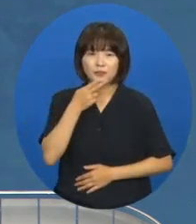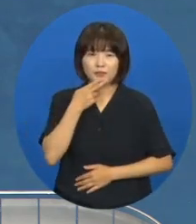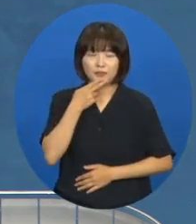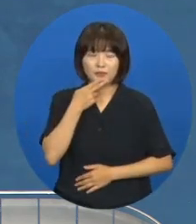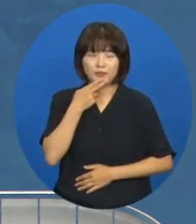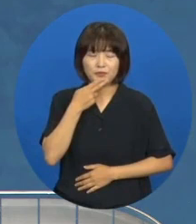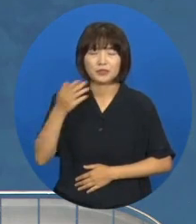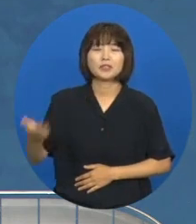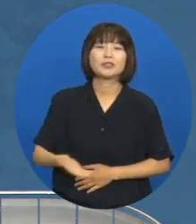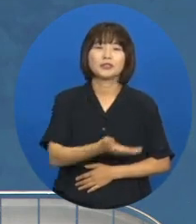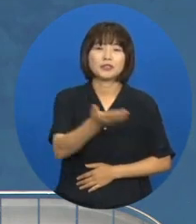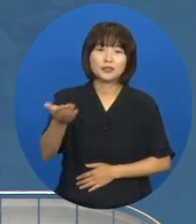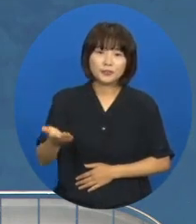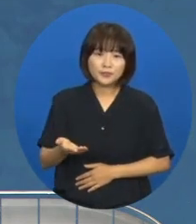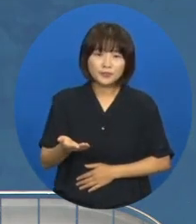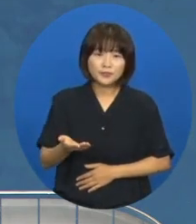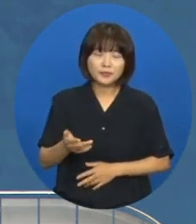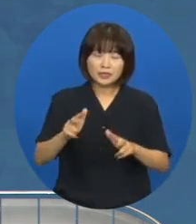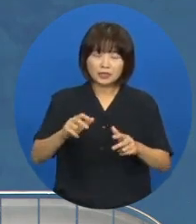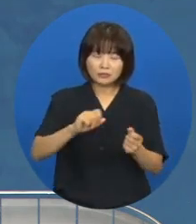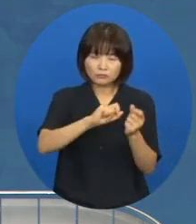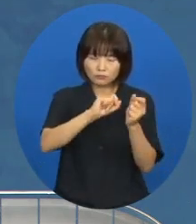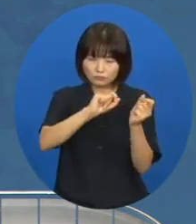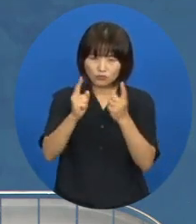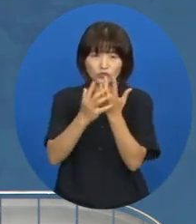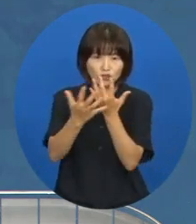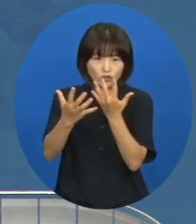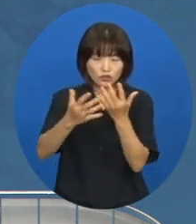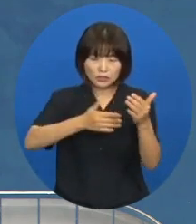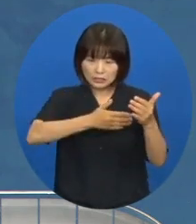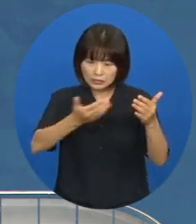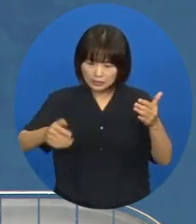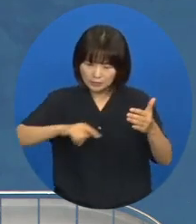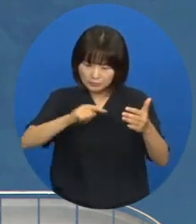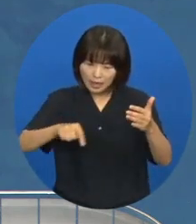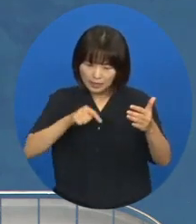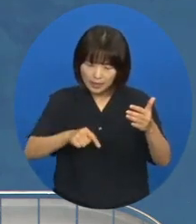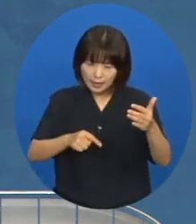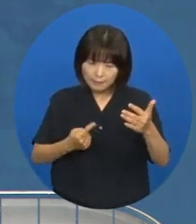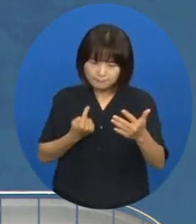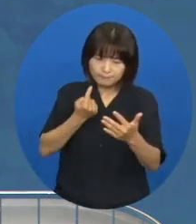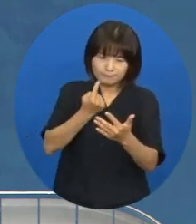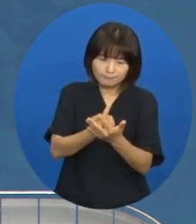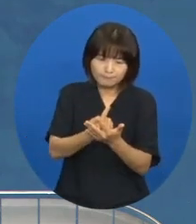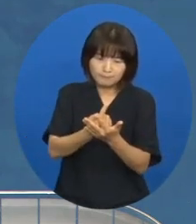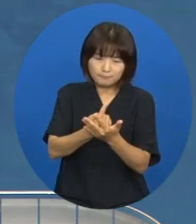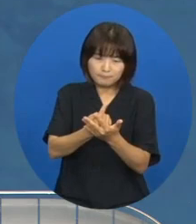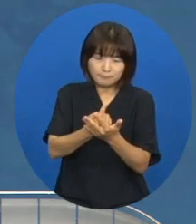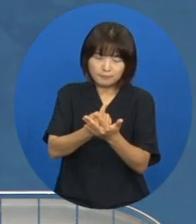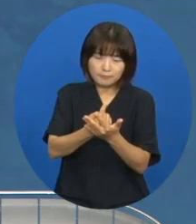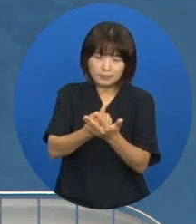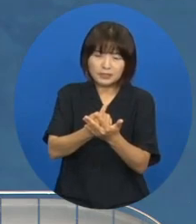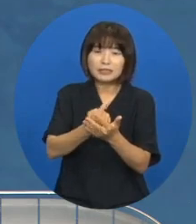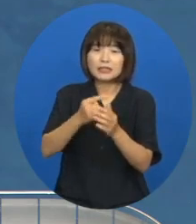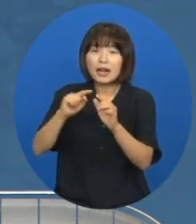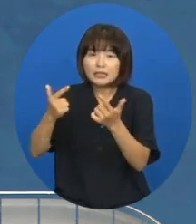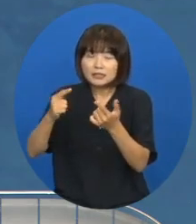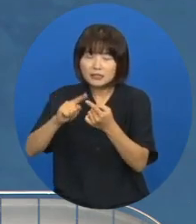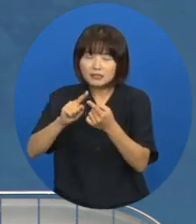여러분, 여러분이 지금 부흥의 흐름 속에 들어 사는지 아닌지는 대단히